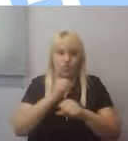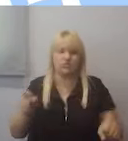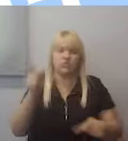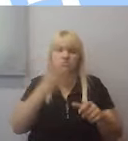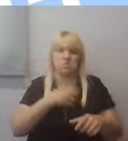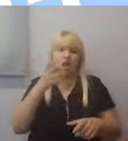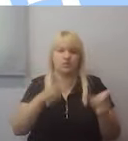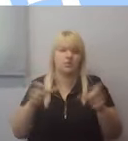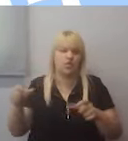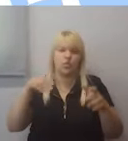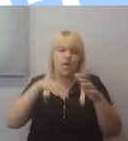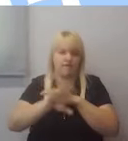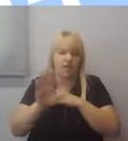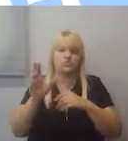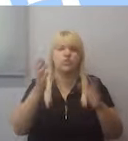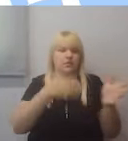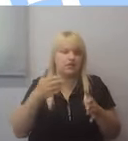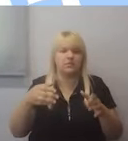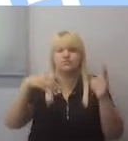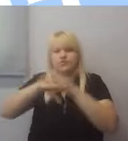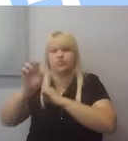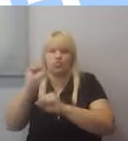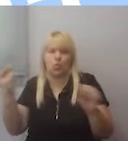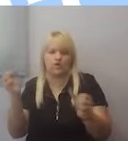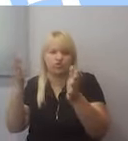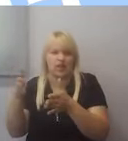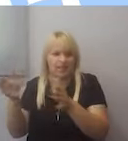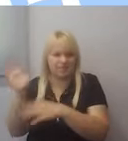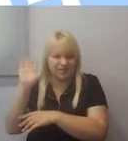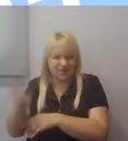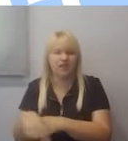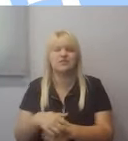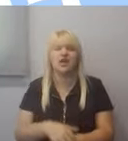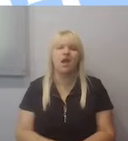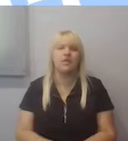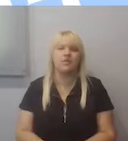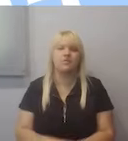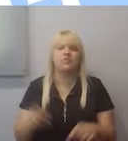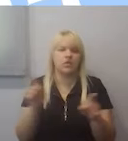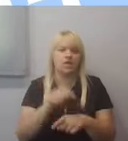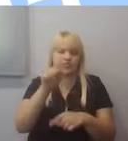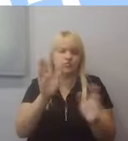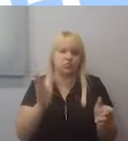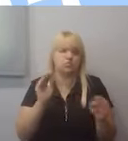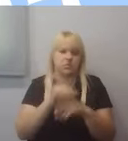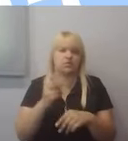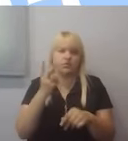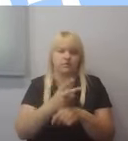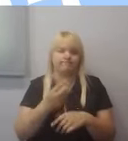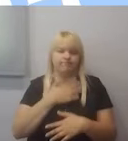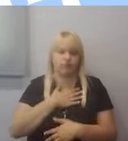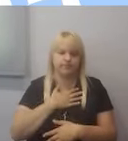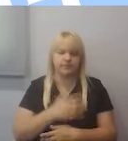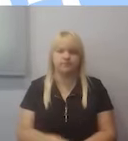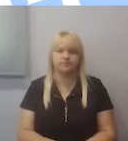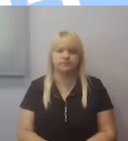drošākām slimnīcām un tātad šis arī būs viens mūsu papildus uzdevums